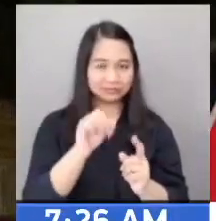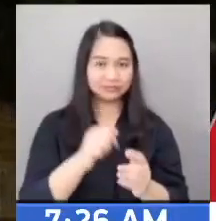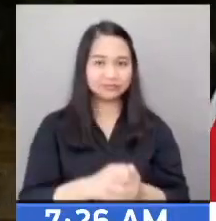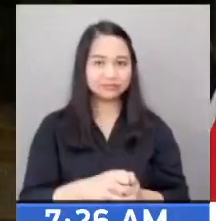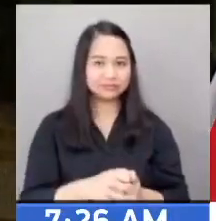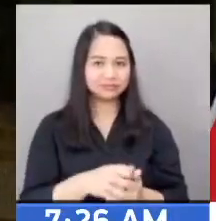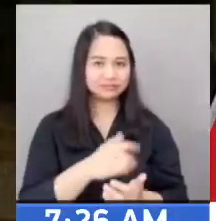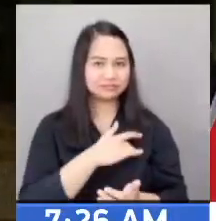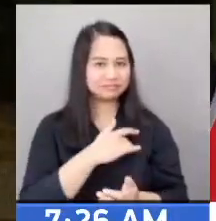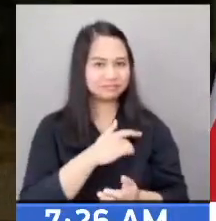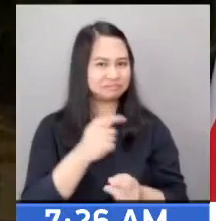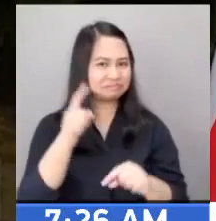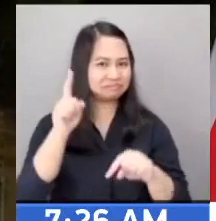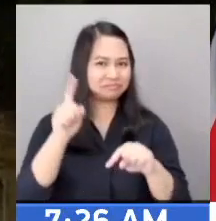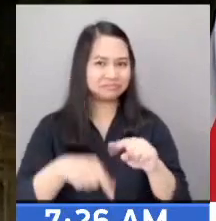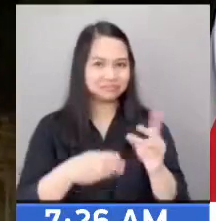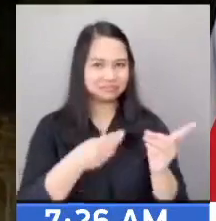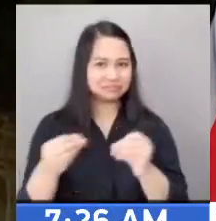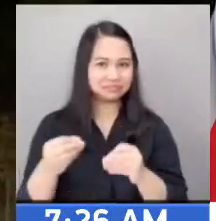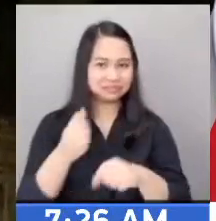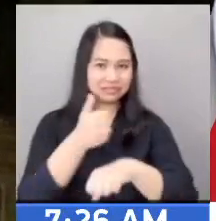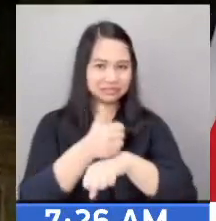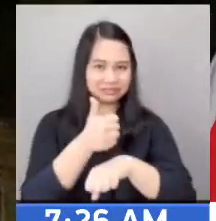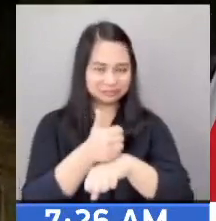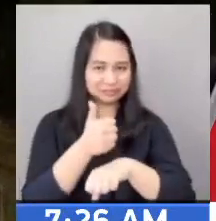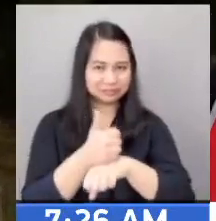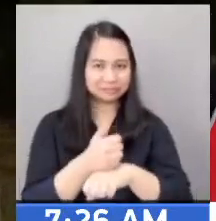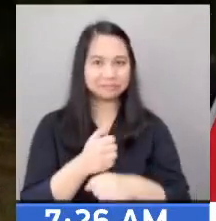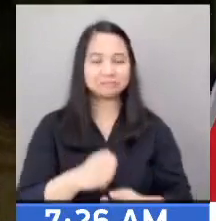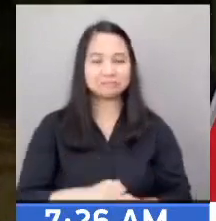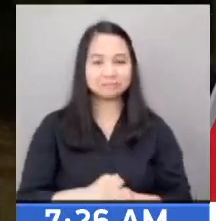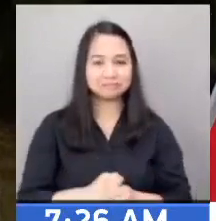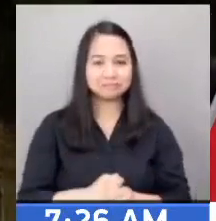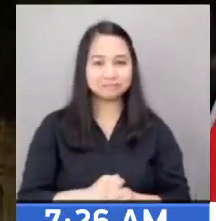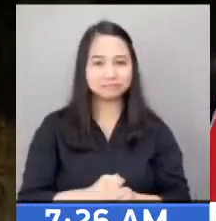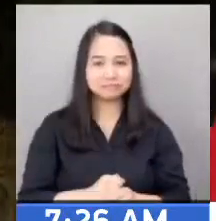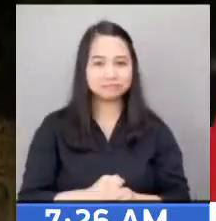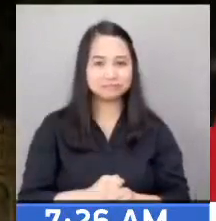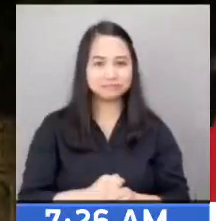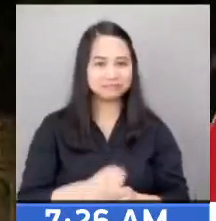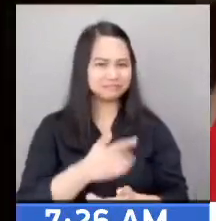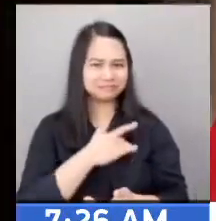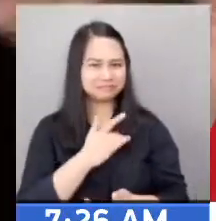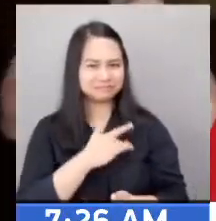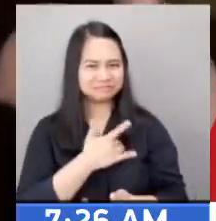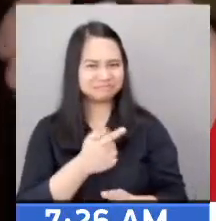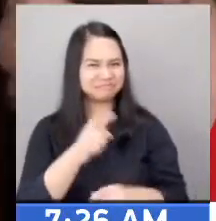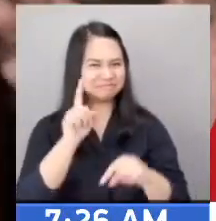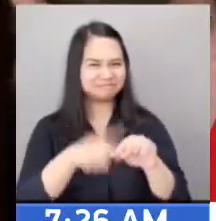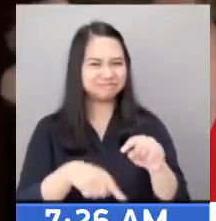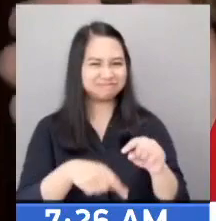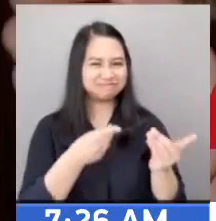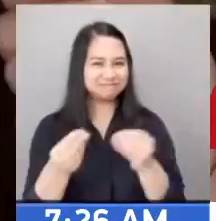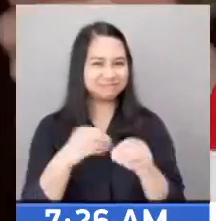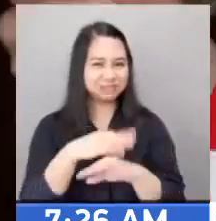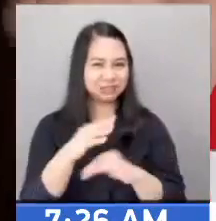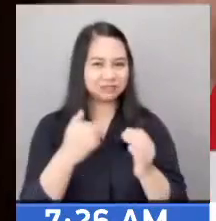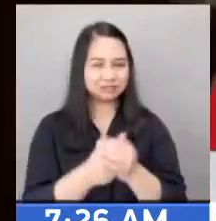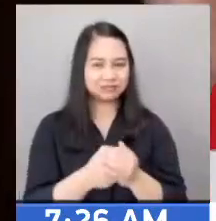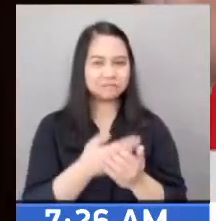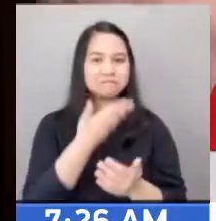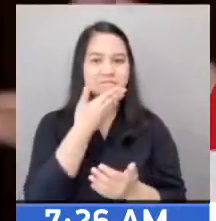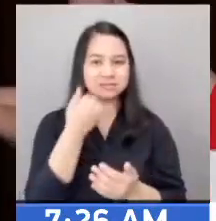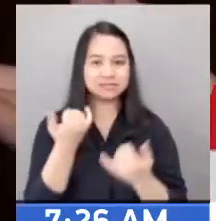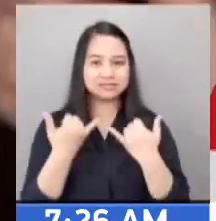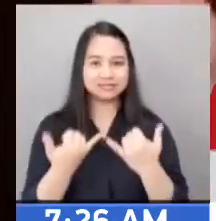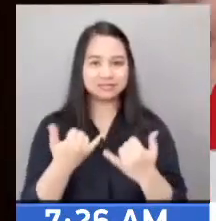ng mga assignments po na parang hindi po magagawa lahat. Mas okay po yung pasok nila ngayon na